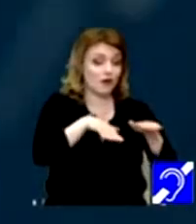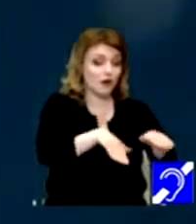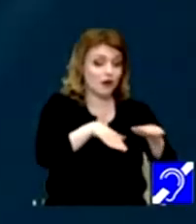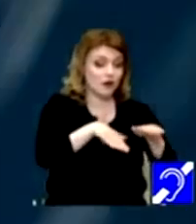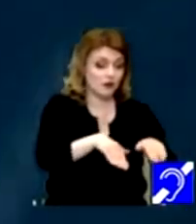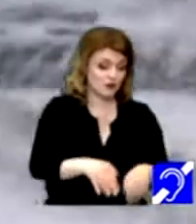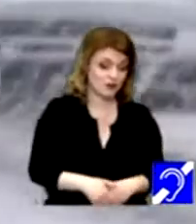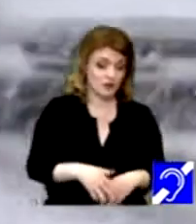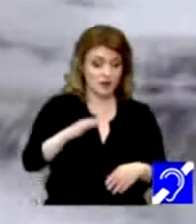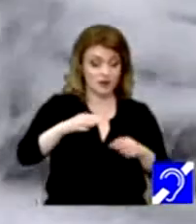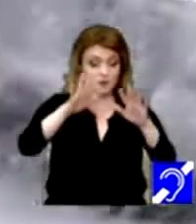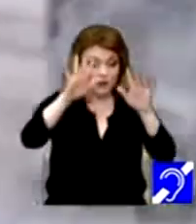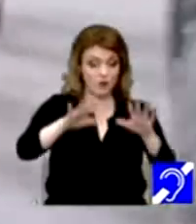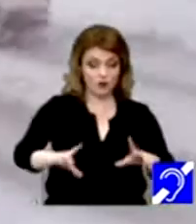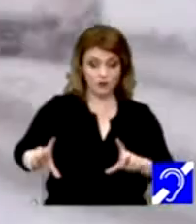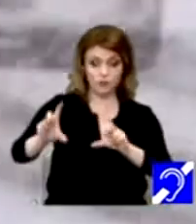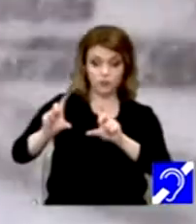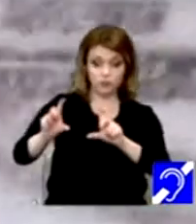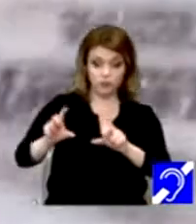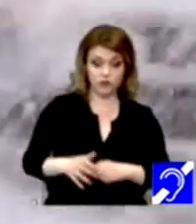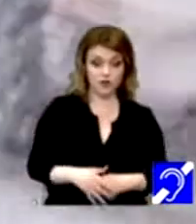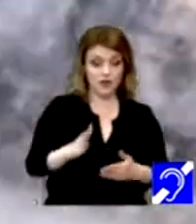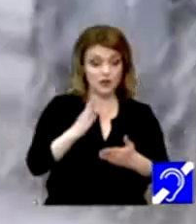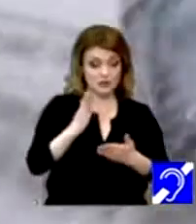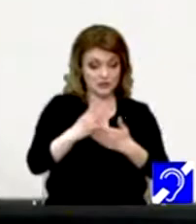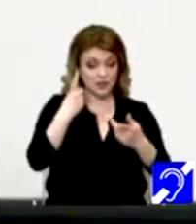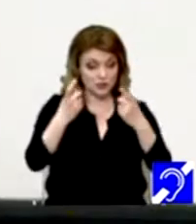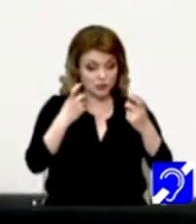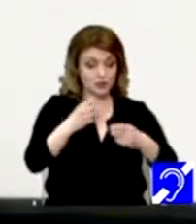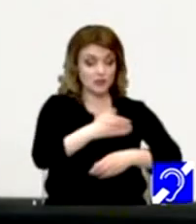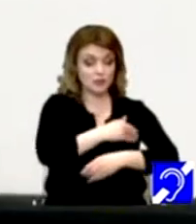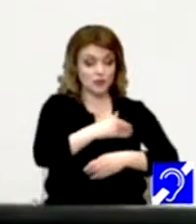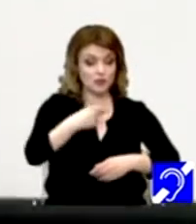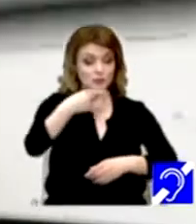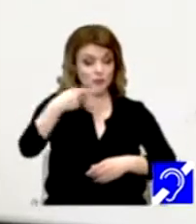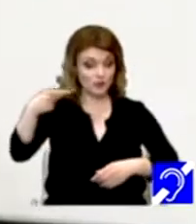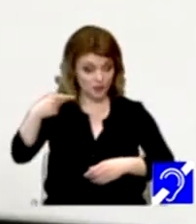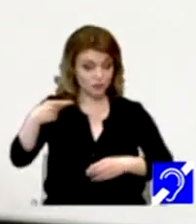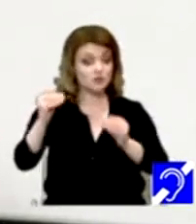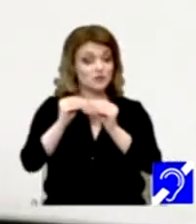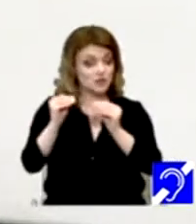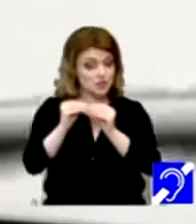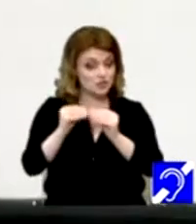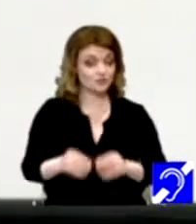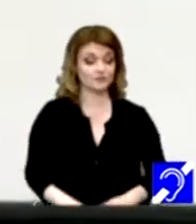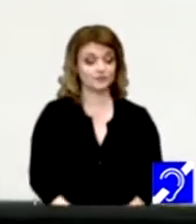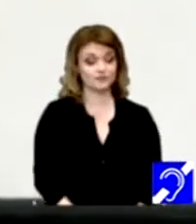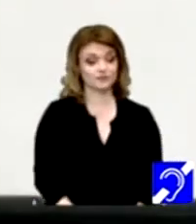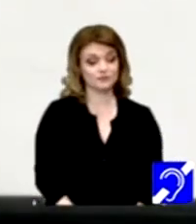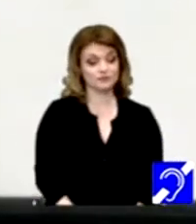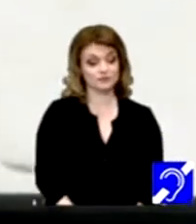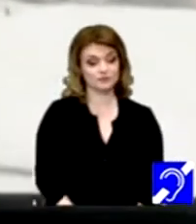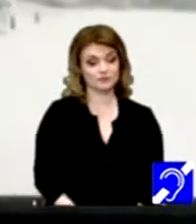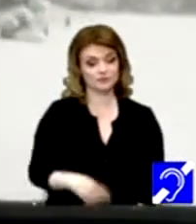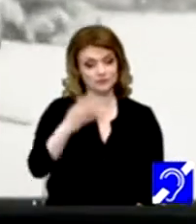a stratului de zăpadă depus pe carosabil. Sunt anunțate temperaturi de minus 10 grade Celsius.